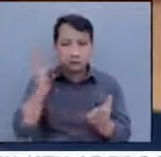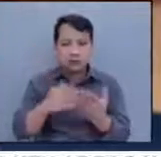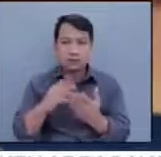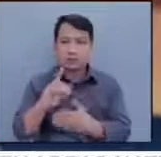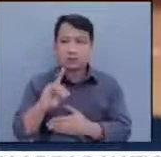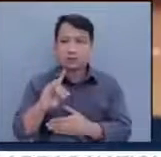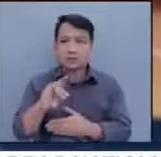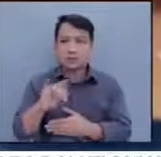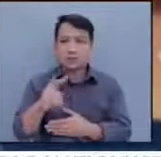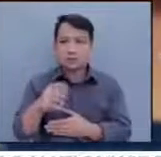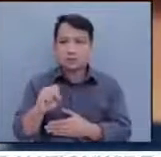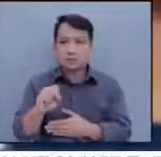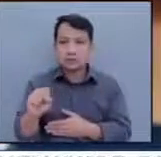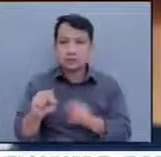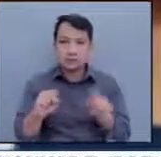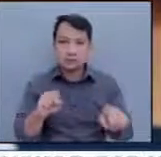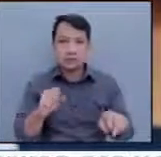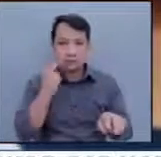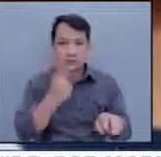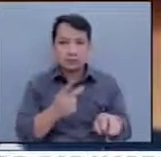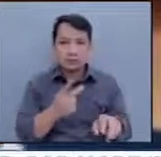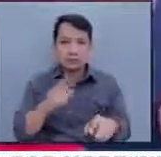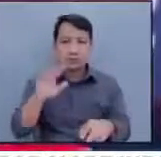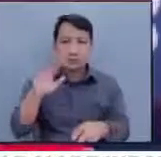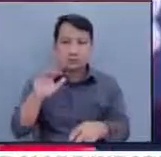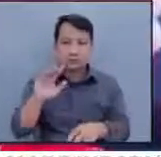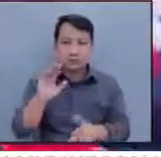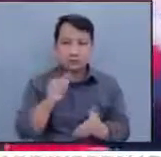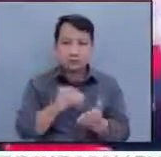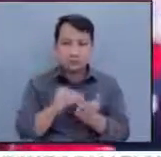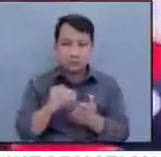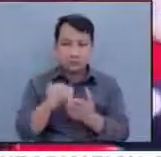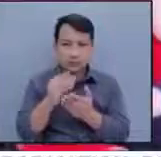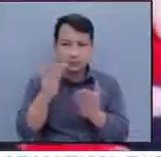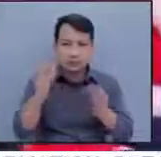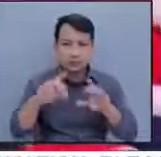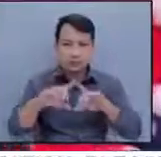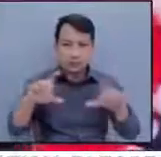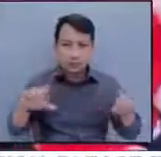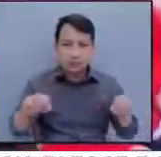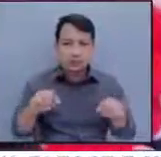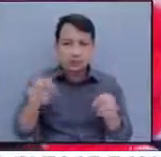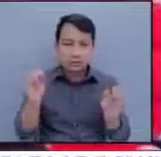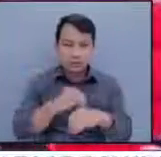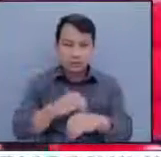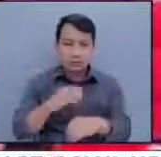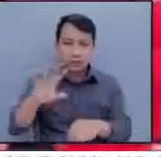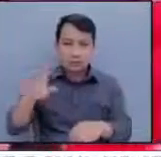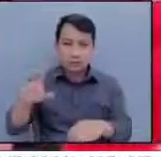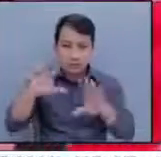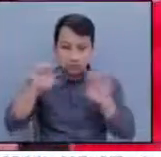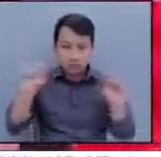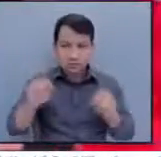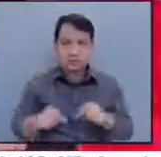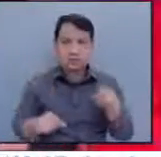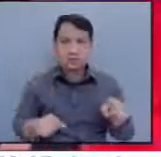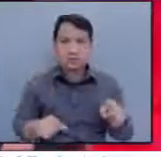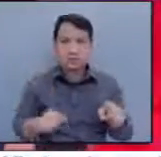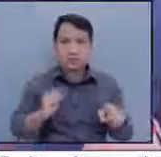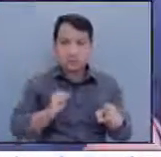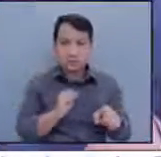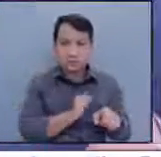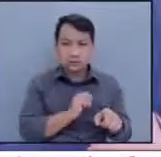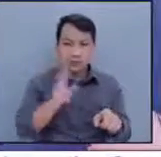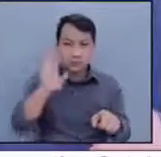at sinaksihan ang pagbibigay ng 50 million pesos na cheque mula sa Office of the President. Ayon kay Senator Go,